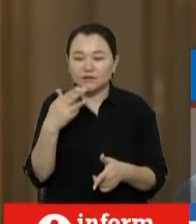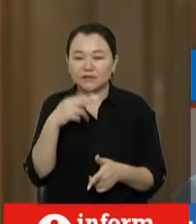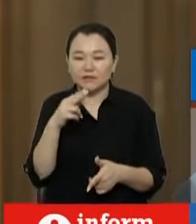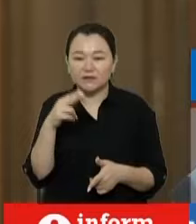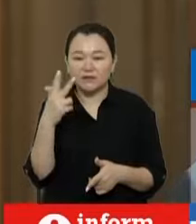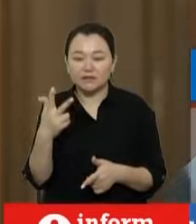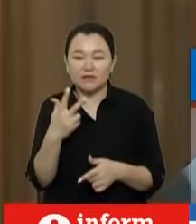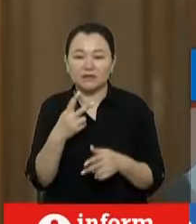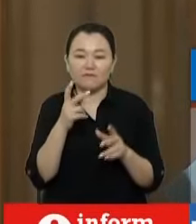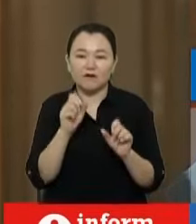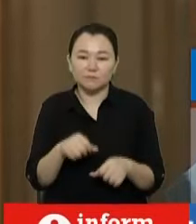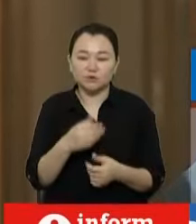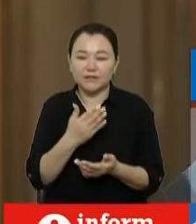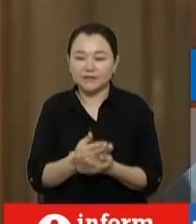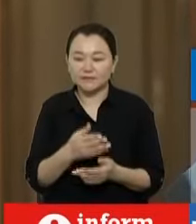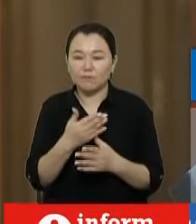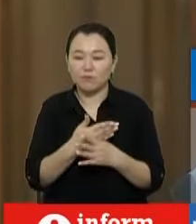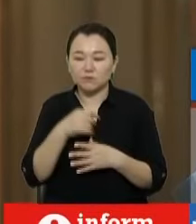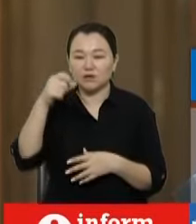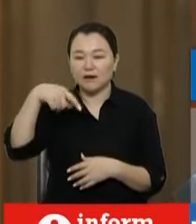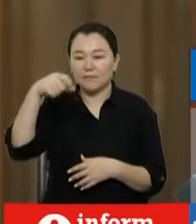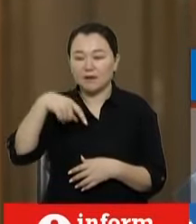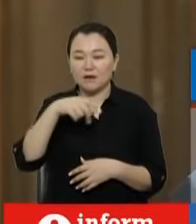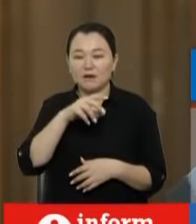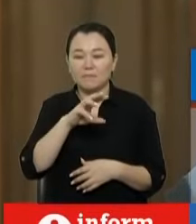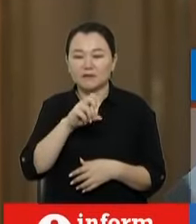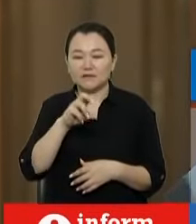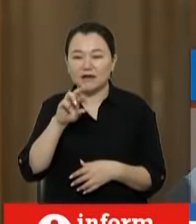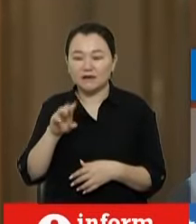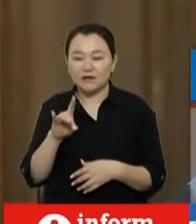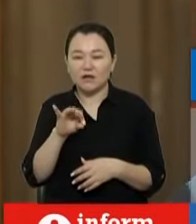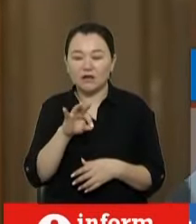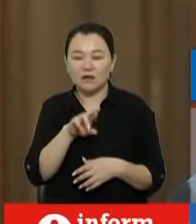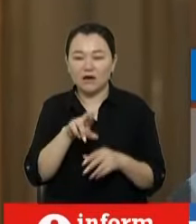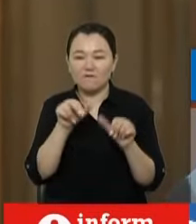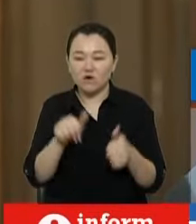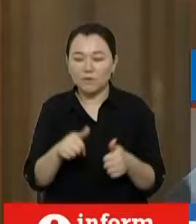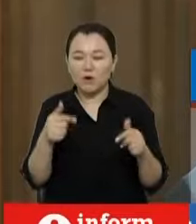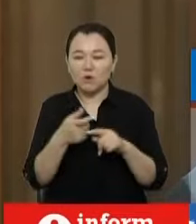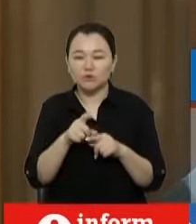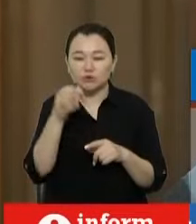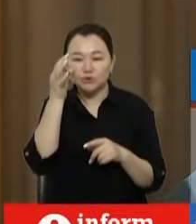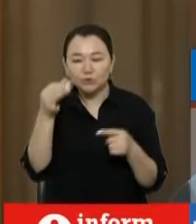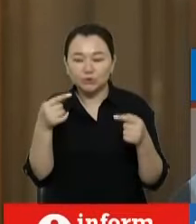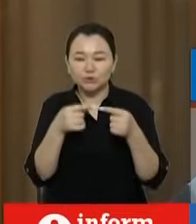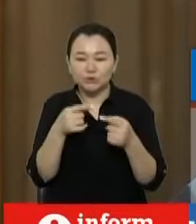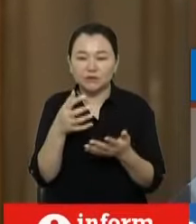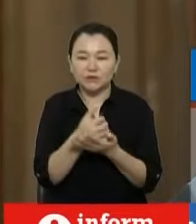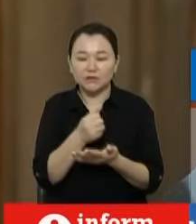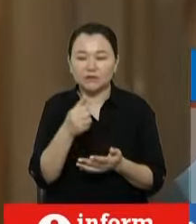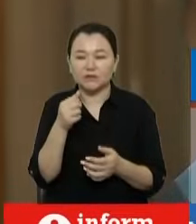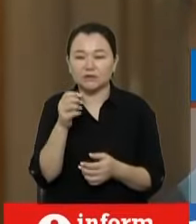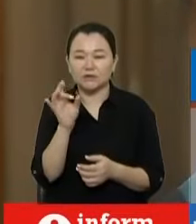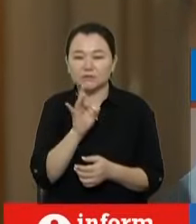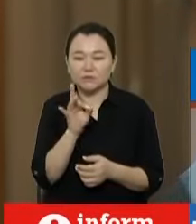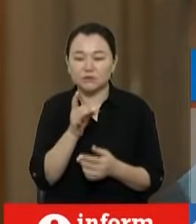этого есть возможность с помощью капель мицеллярной формы очень четко и точно определять дозировку. Это